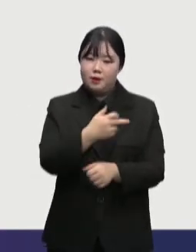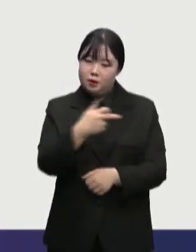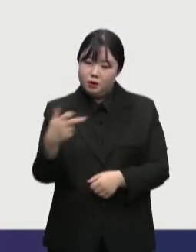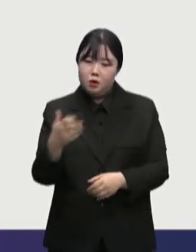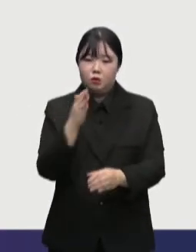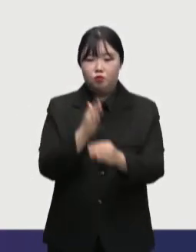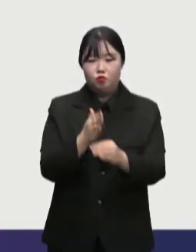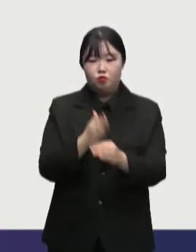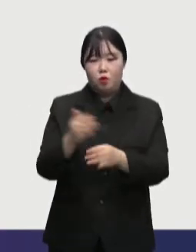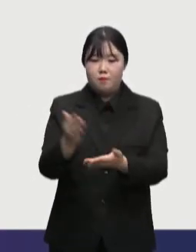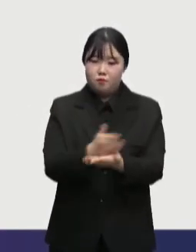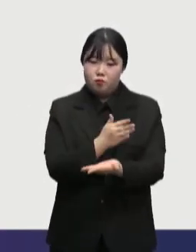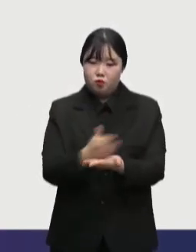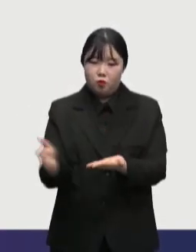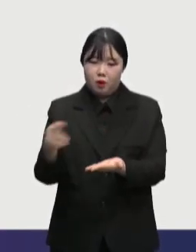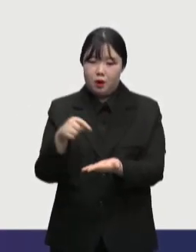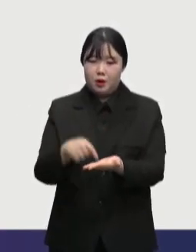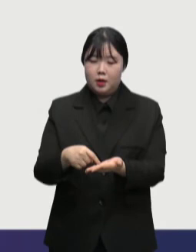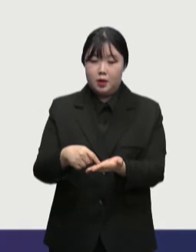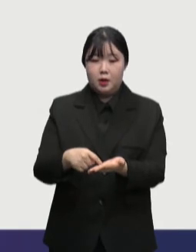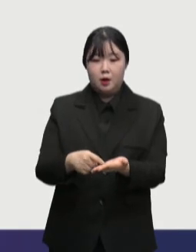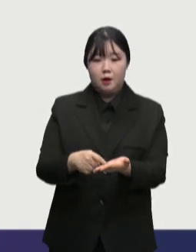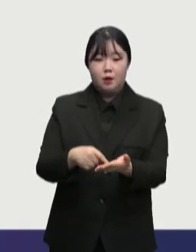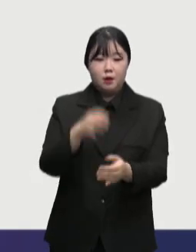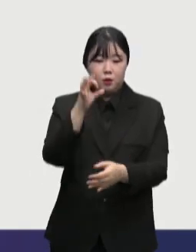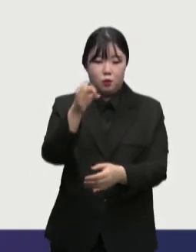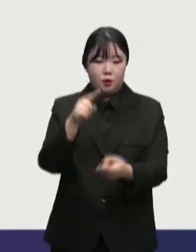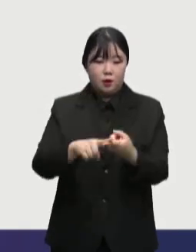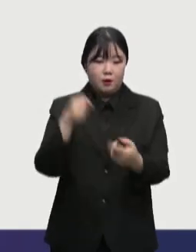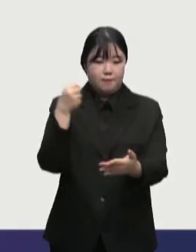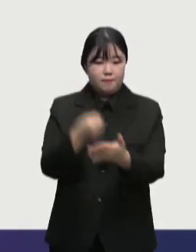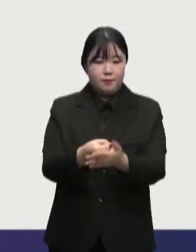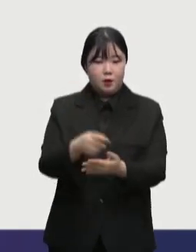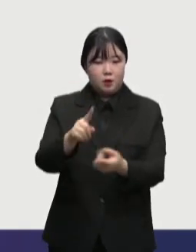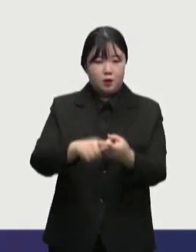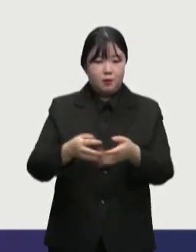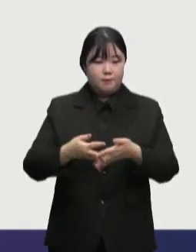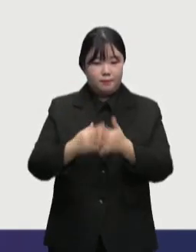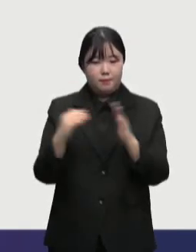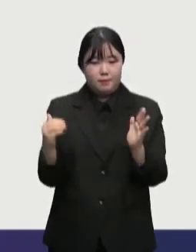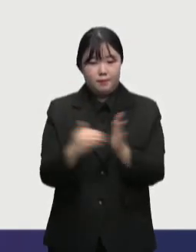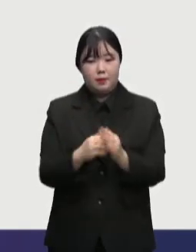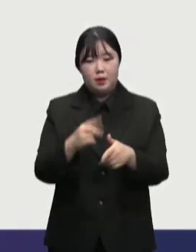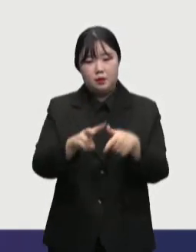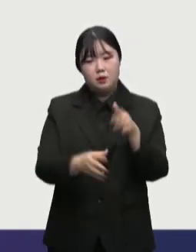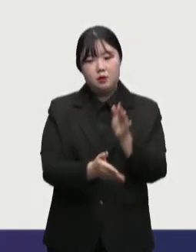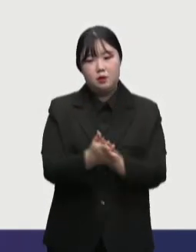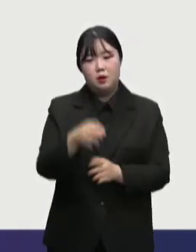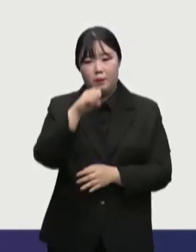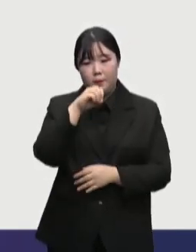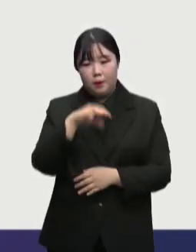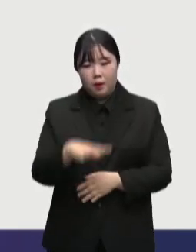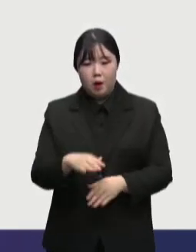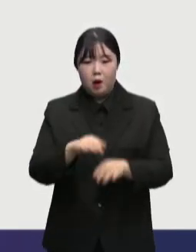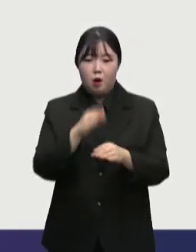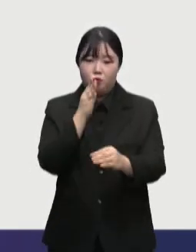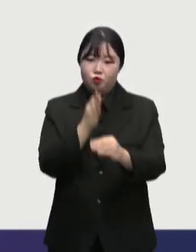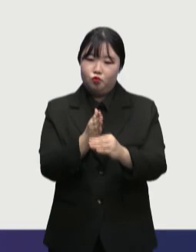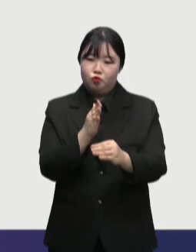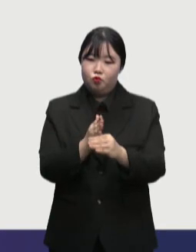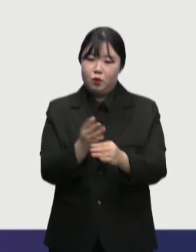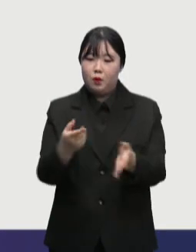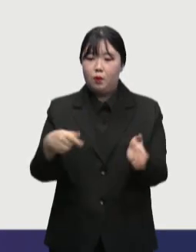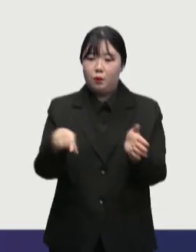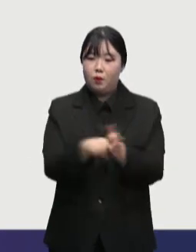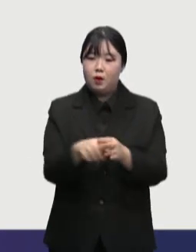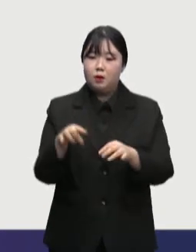채권 매입가를 산정하는 기준을 신설했다고 보도했습니다. 시는 탄소 중립 실현을 위해 전기차, 수소차 등